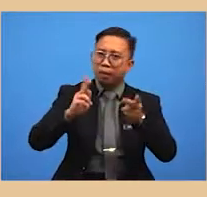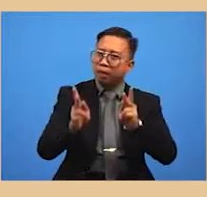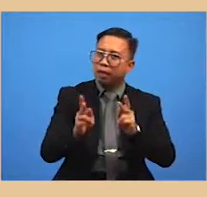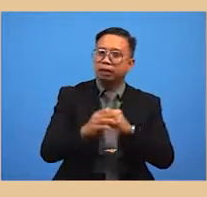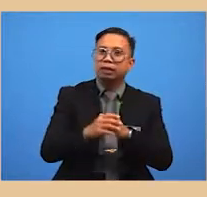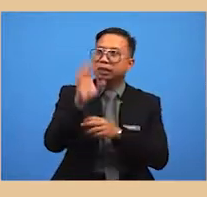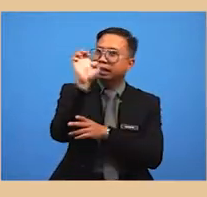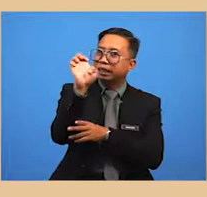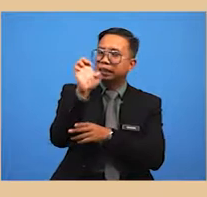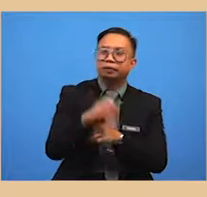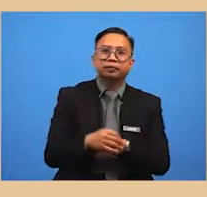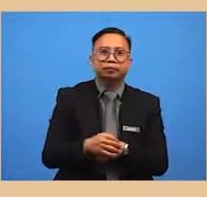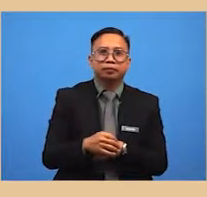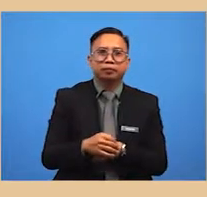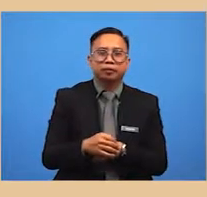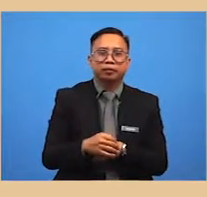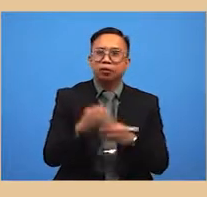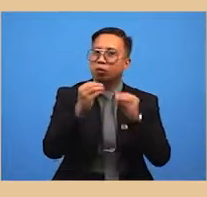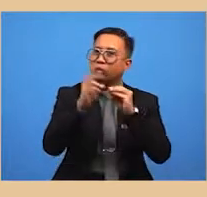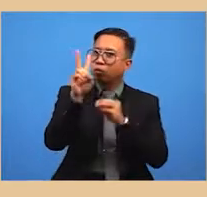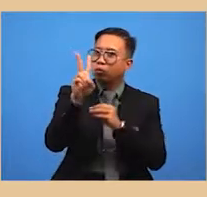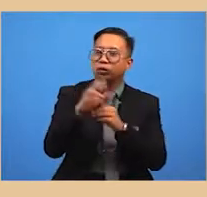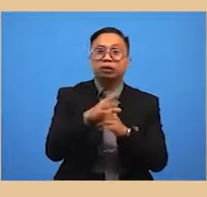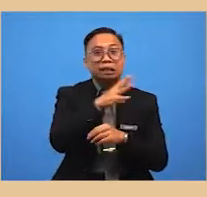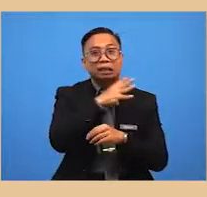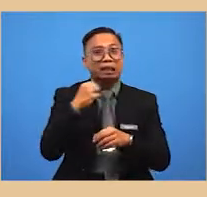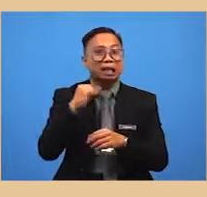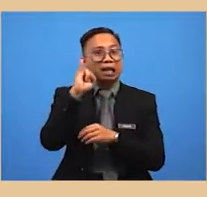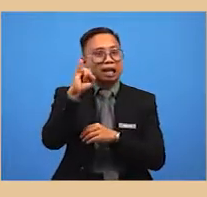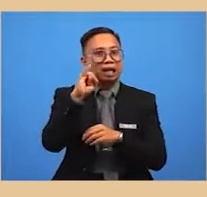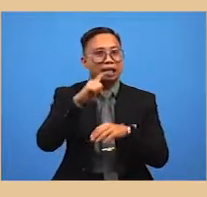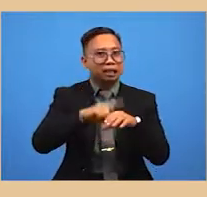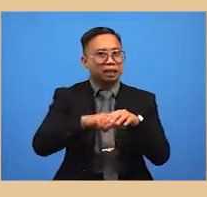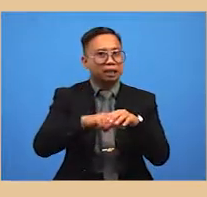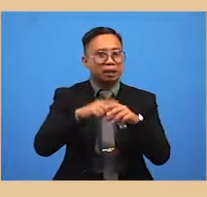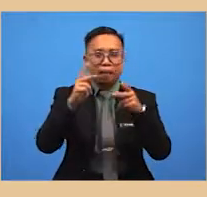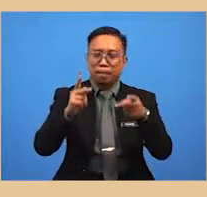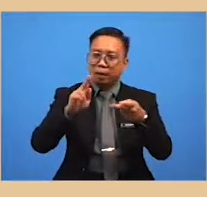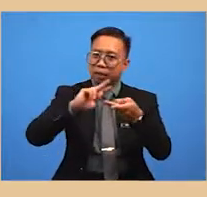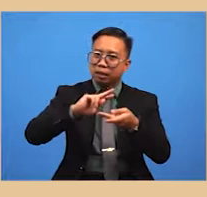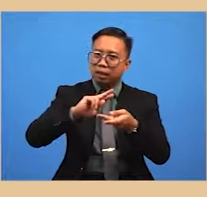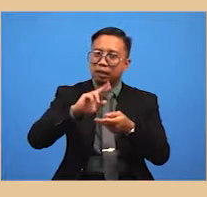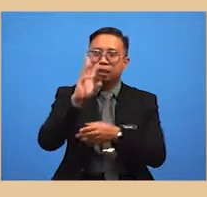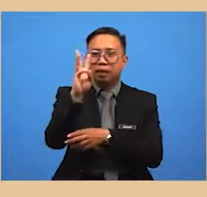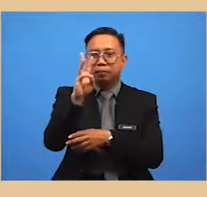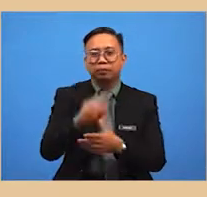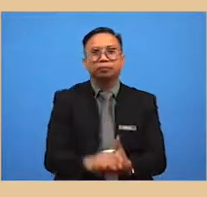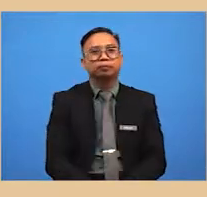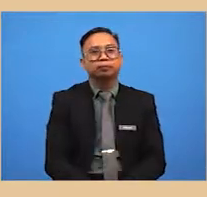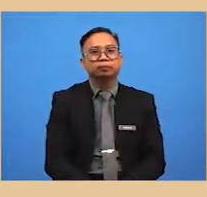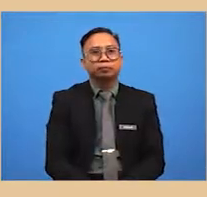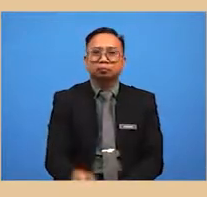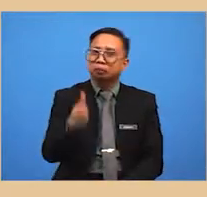adalah E di petak kedua dan I di dalam petak yang keenam.